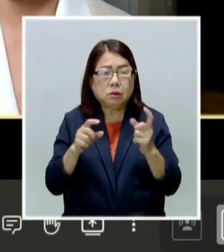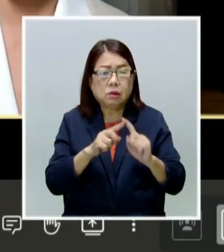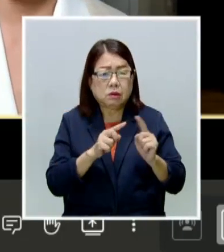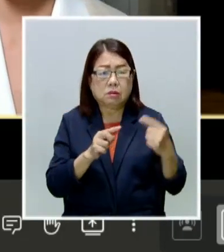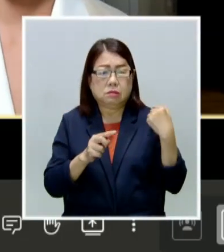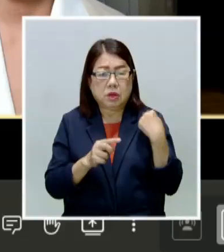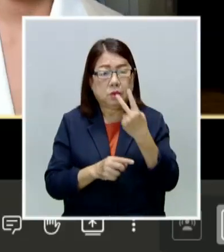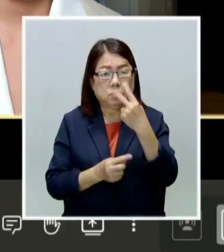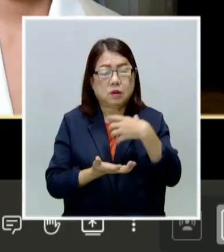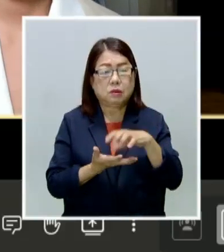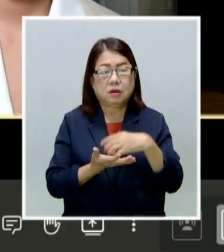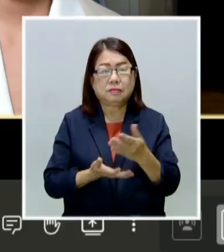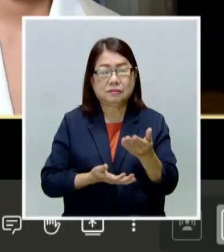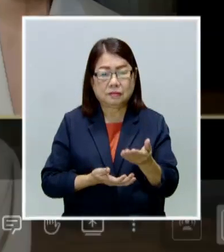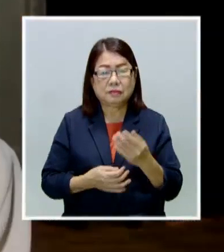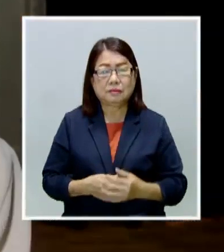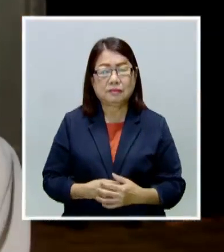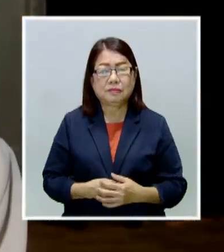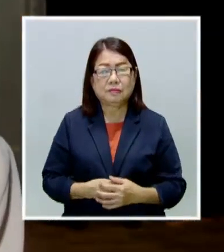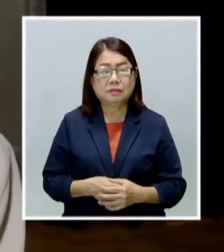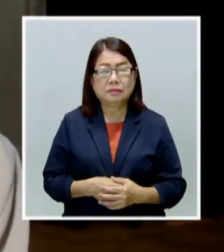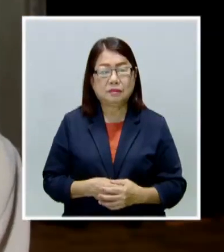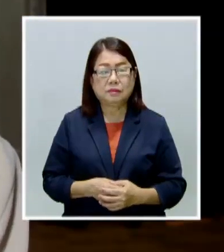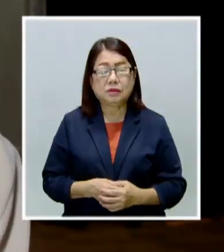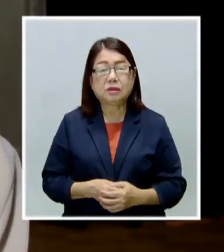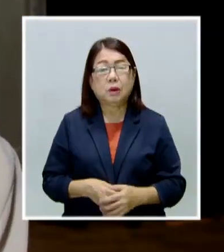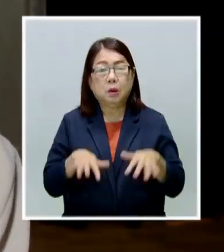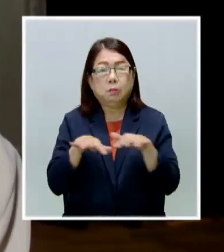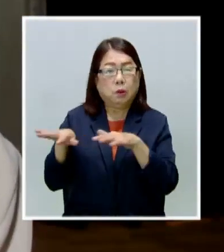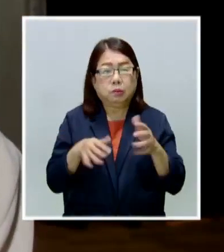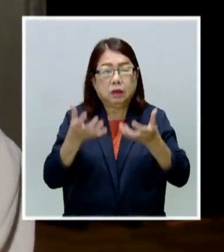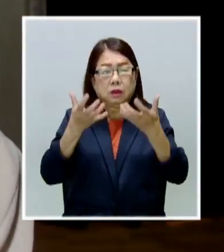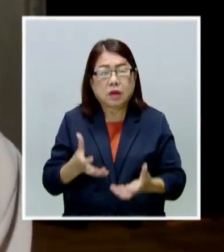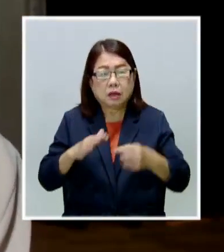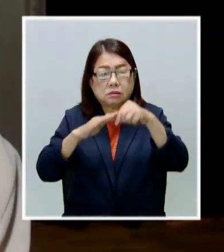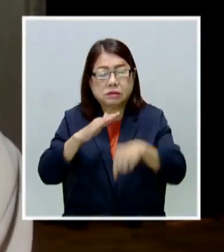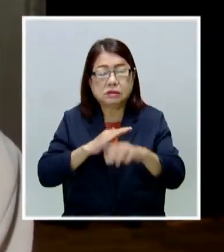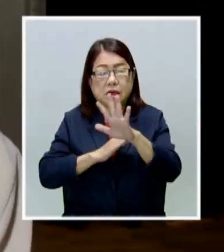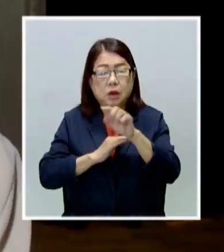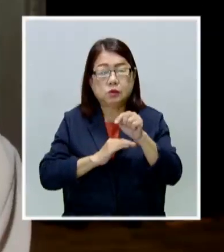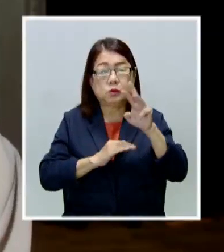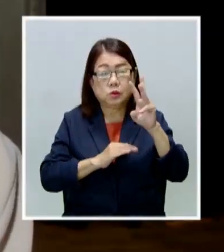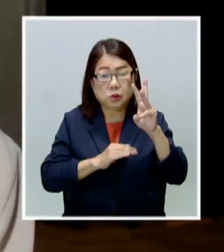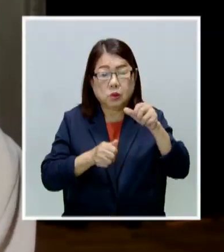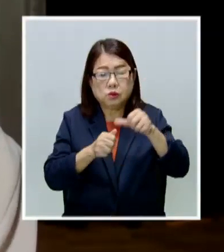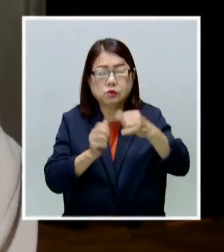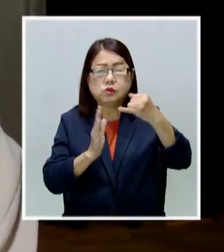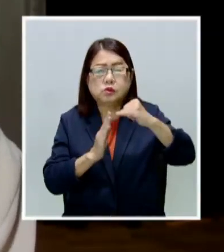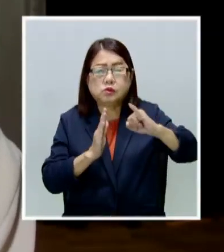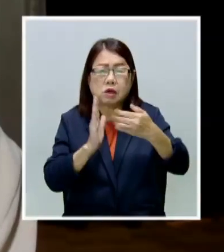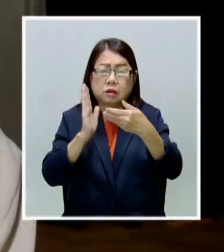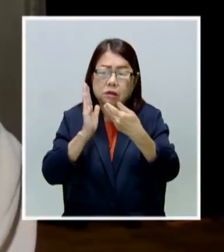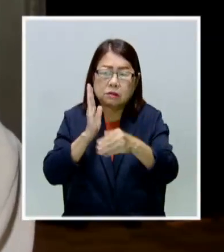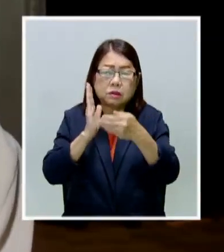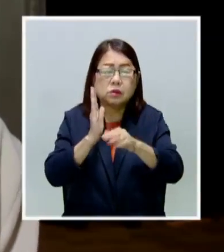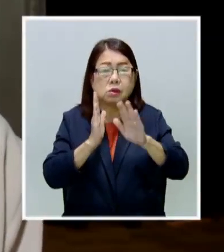กันไปติดตามกันค่ะ เชิญค่ะ ค่ะ แผ่นดินไหวขนาด 5.6 แมกนิจูดที่จังหวัดชิอันจัวจังหวัดชวาตะวันตกของ